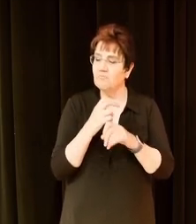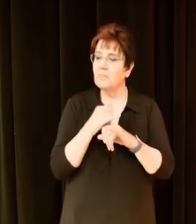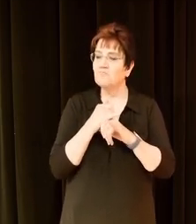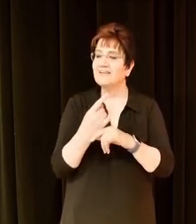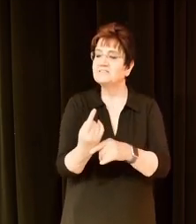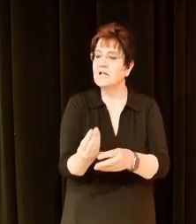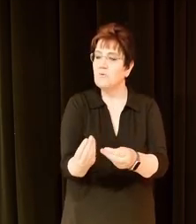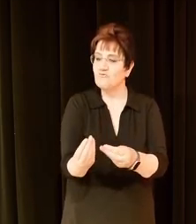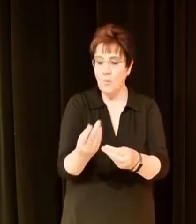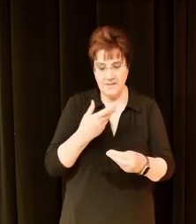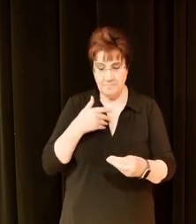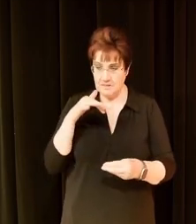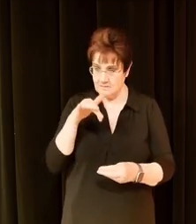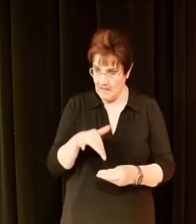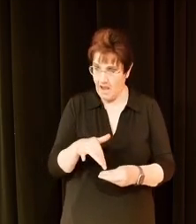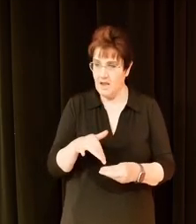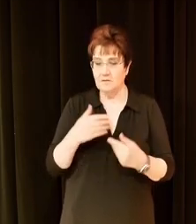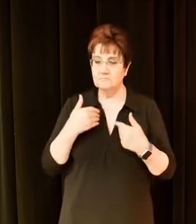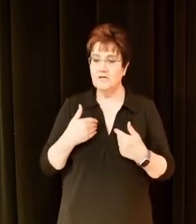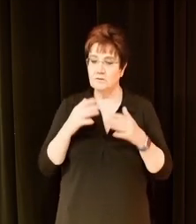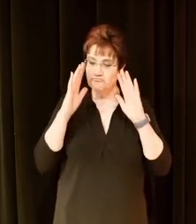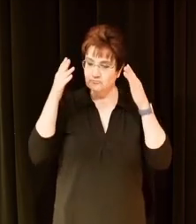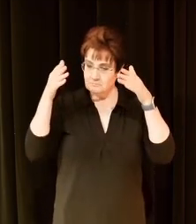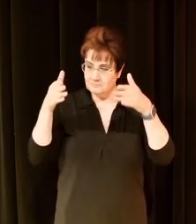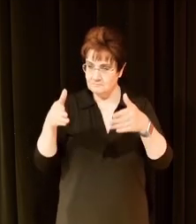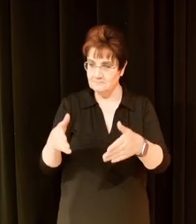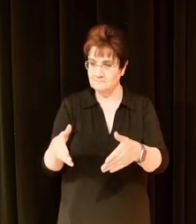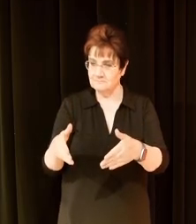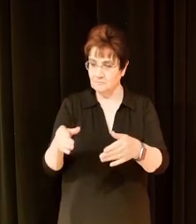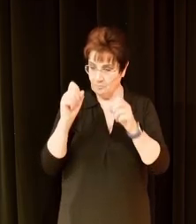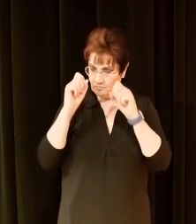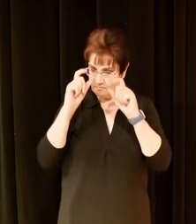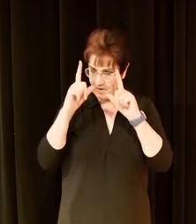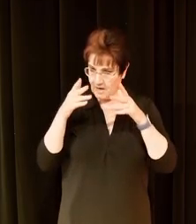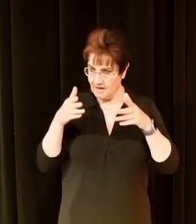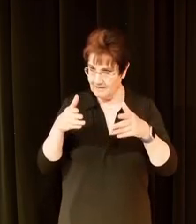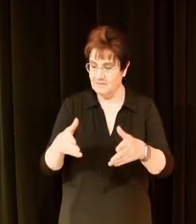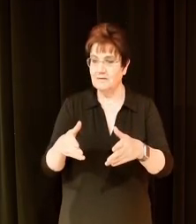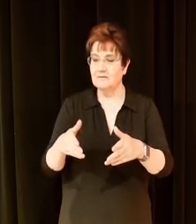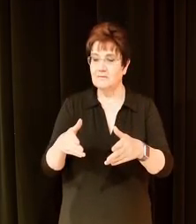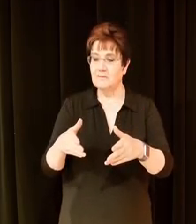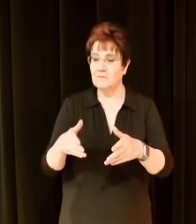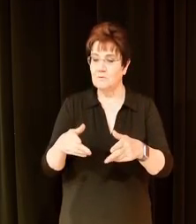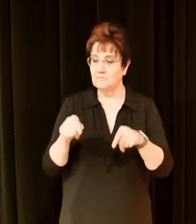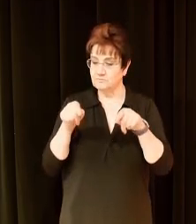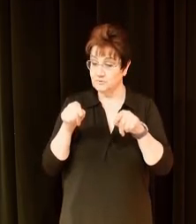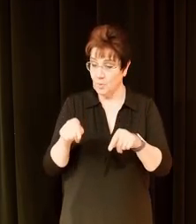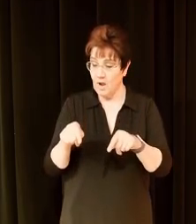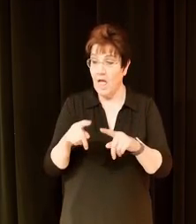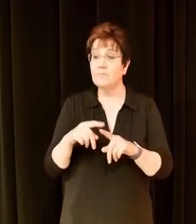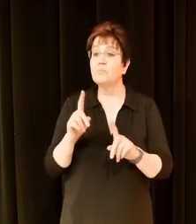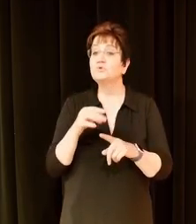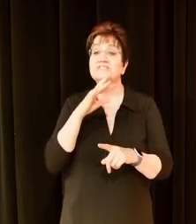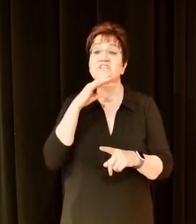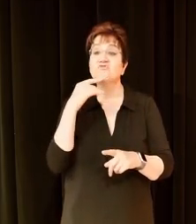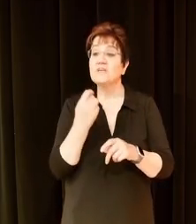sind, indem sie sehr präsent sind, sehr wach sind, sehr in der Wahrnehmung sind, ohne viel tun zu